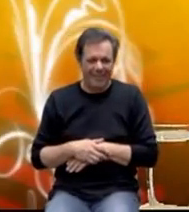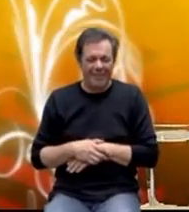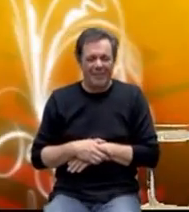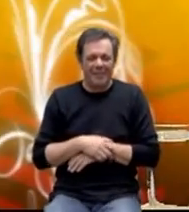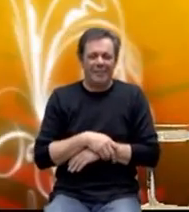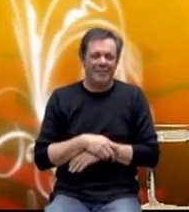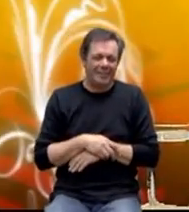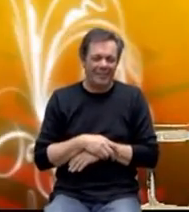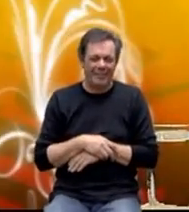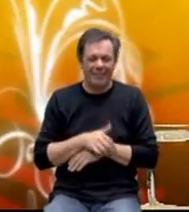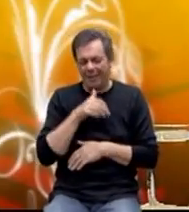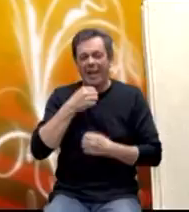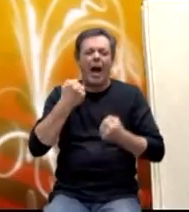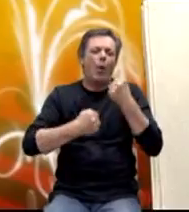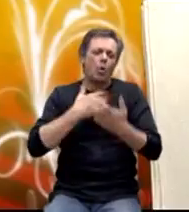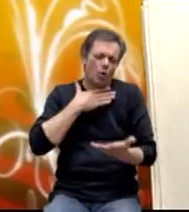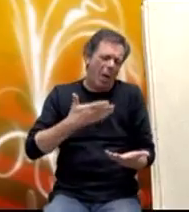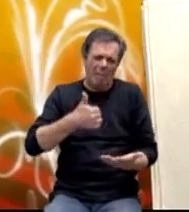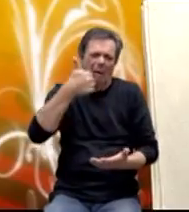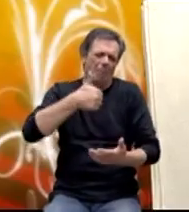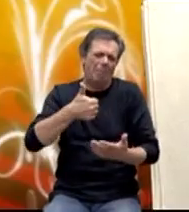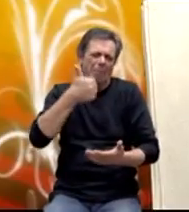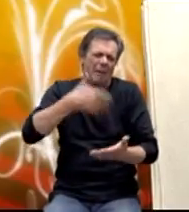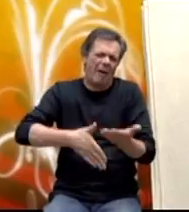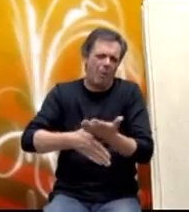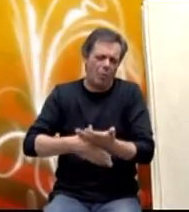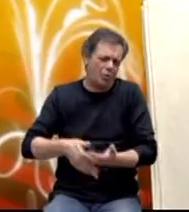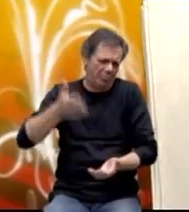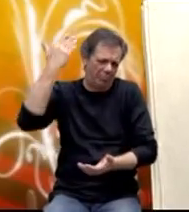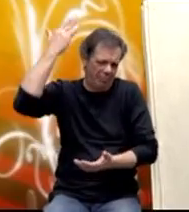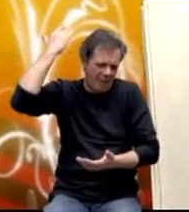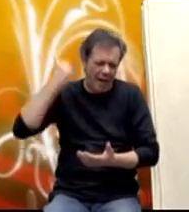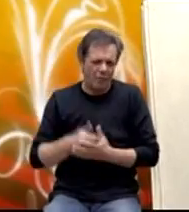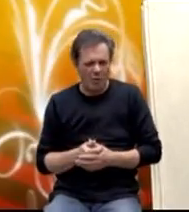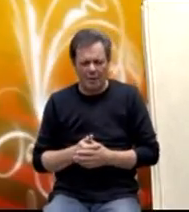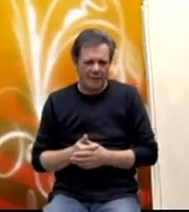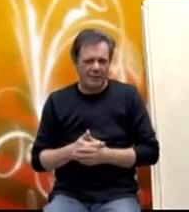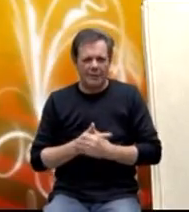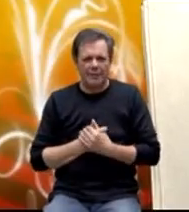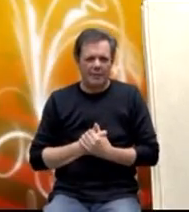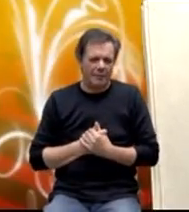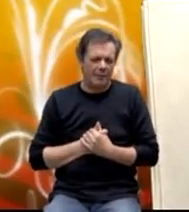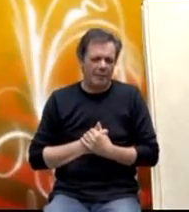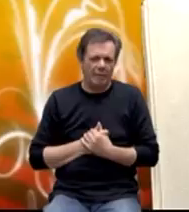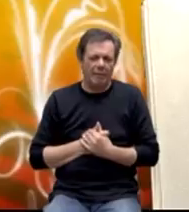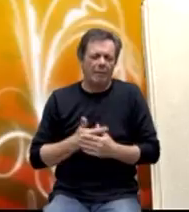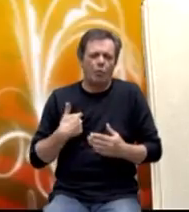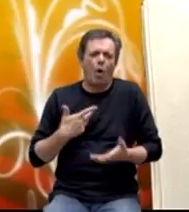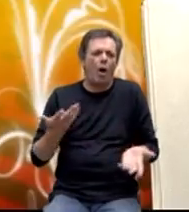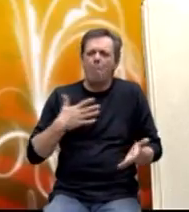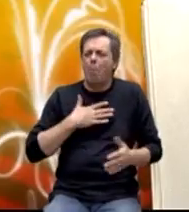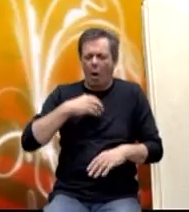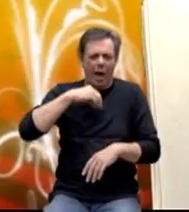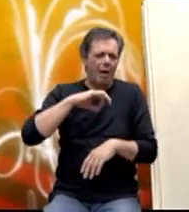ovoga, u autoškoli što sam bila prije XY godina na lutki jedan put isprobala reanimaciju. Znači, to je moja